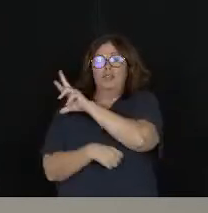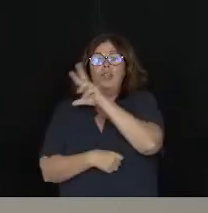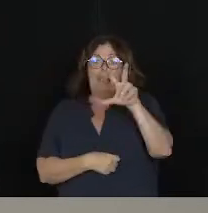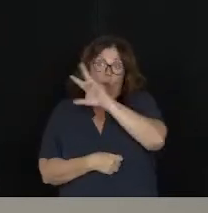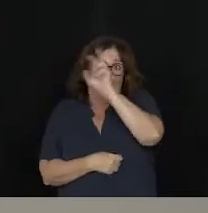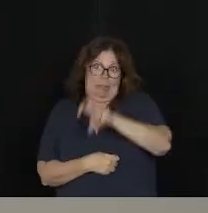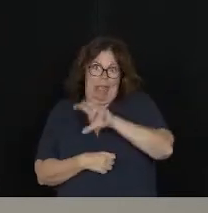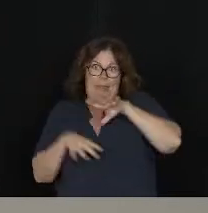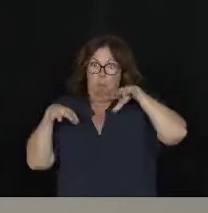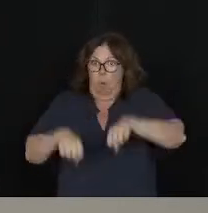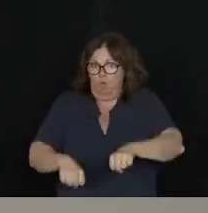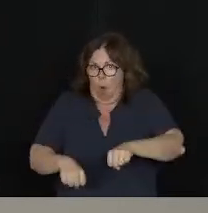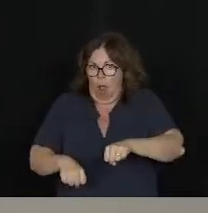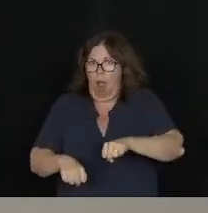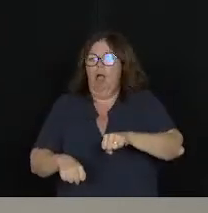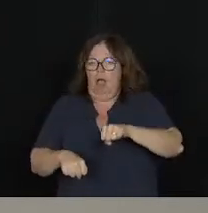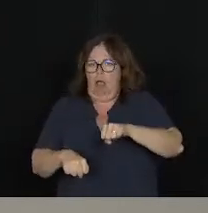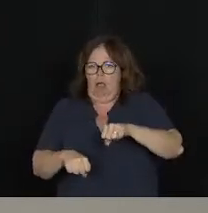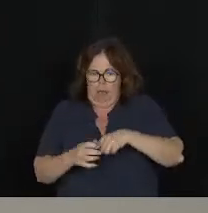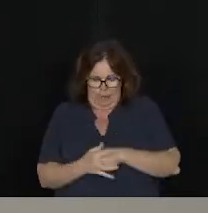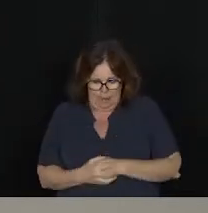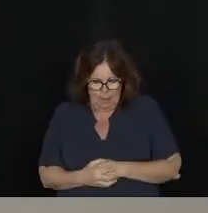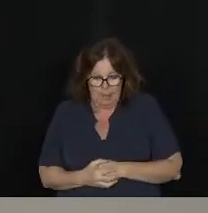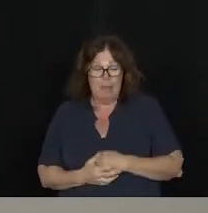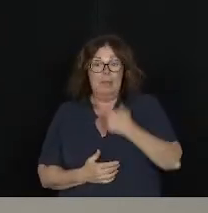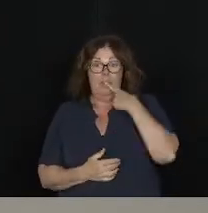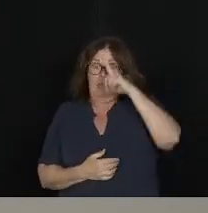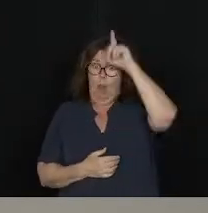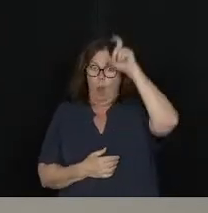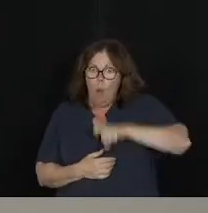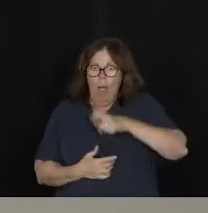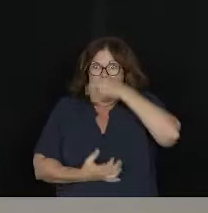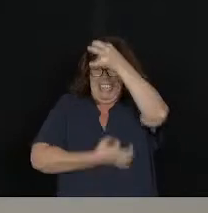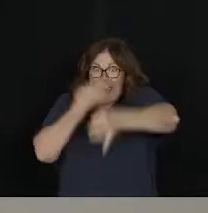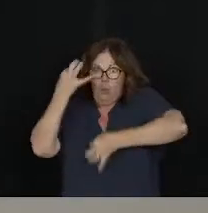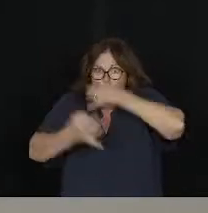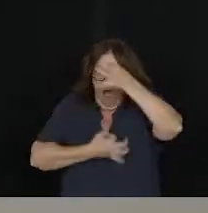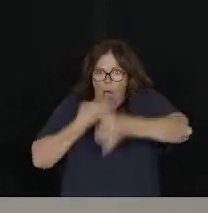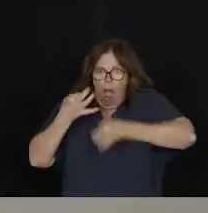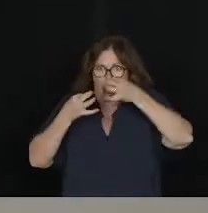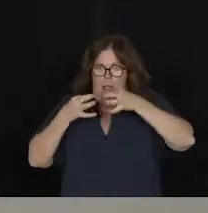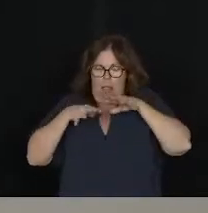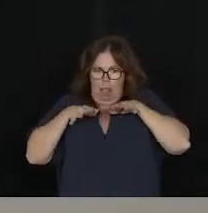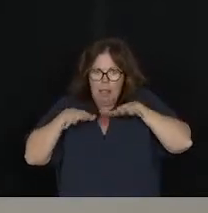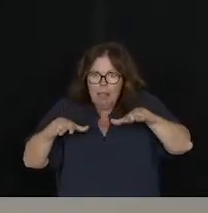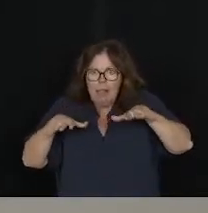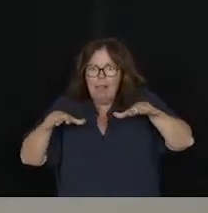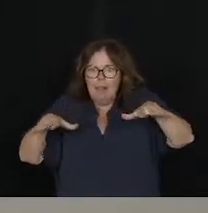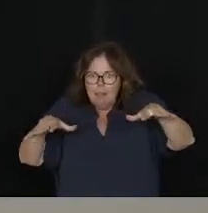sens à l'ensemble, hein, de la destinée de l'Allemagne. Donc